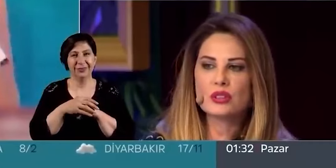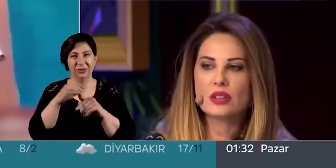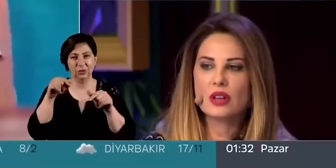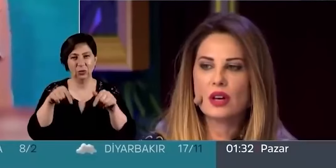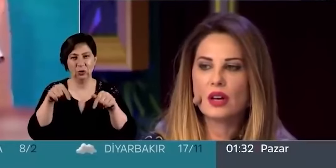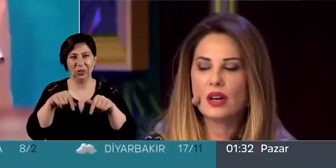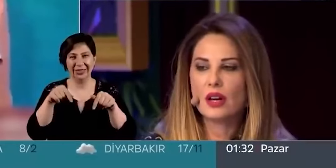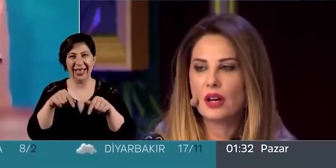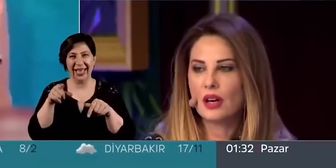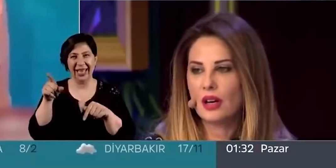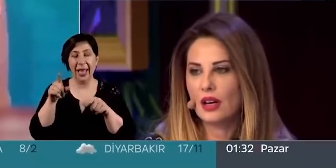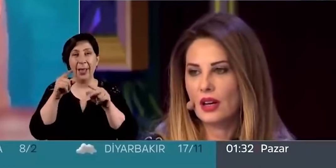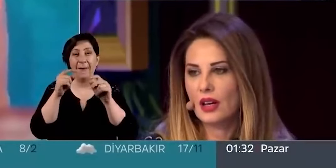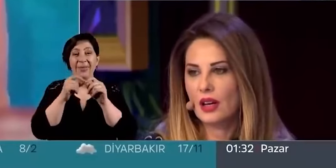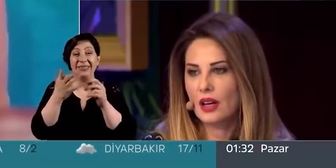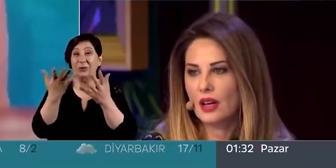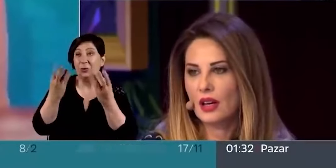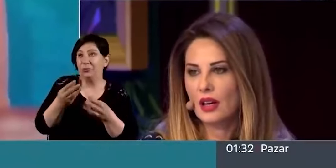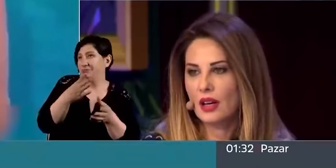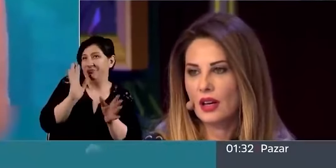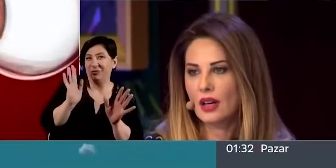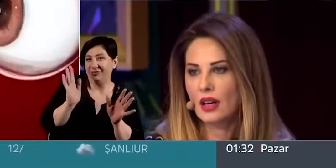Şu anda Beyazıt'ın akıbetini bilmiyoruz.